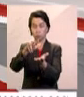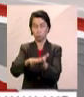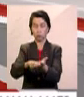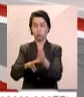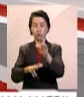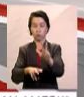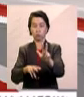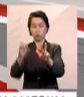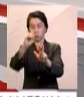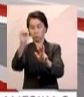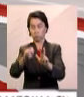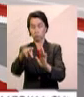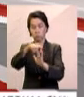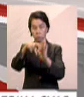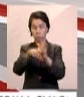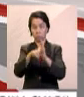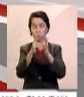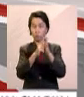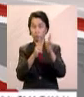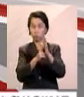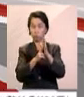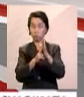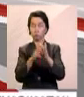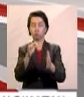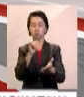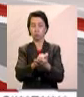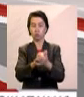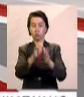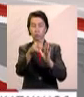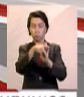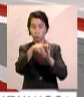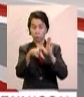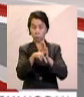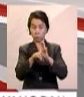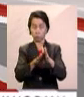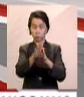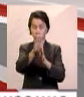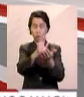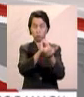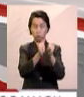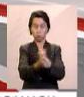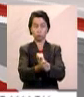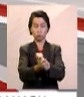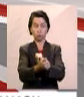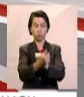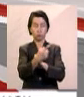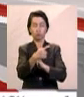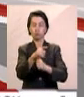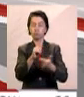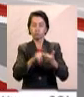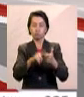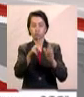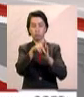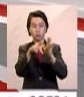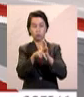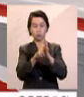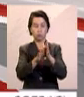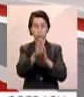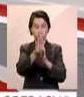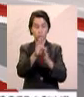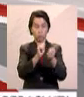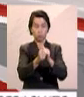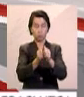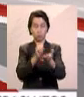tiga peraturan sebagai undang-undang subsidiari iaitu Peraturan-Peraturan Pembangunan Sukan Pelesenan, Peraturan-Peraturan Pembangunan